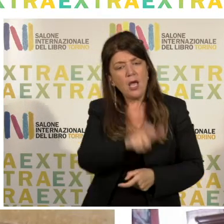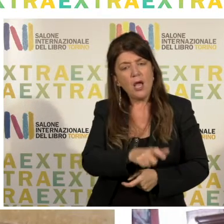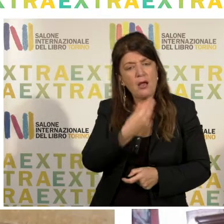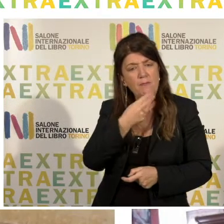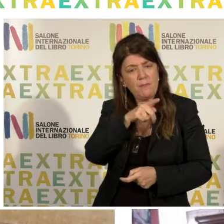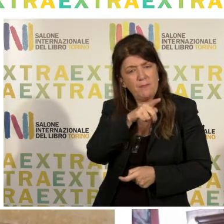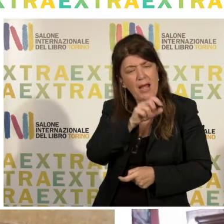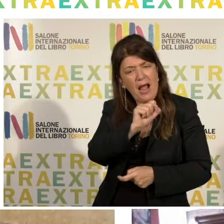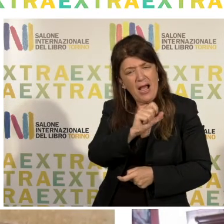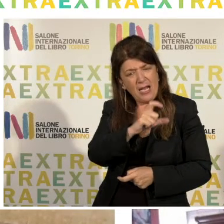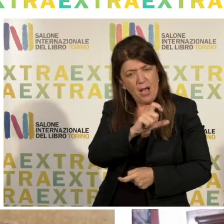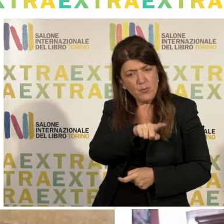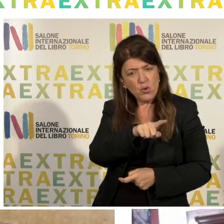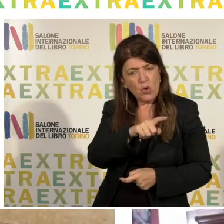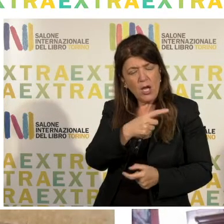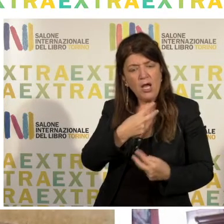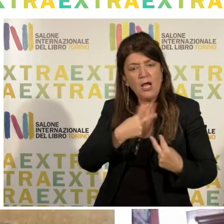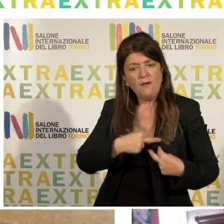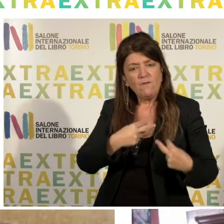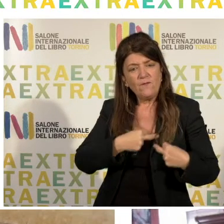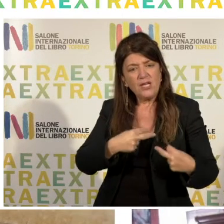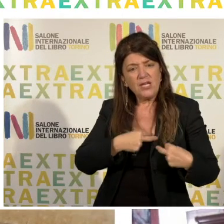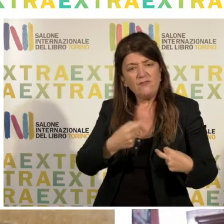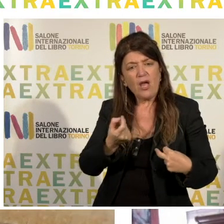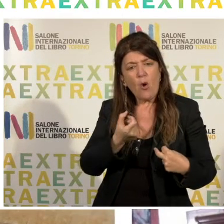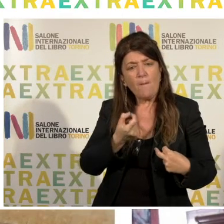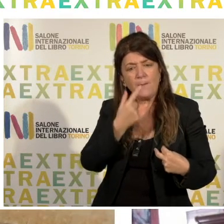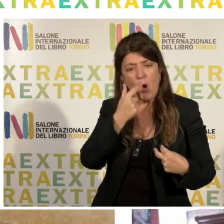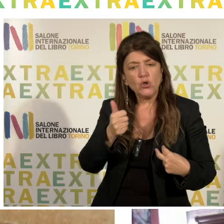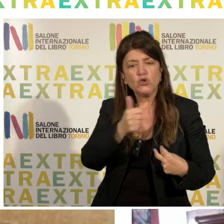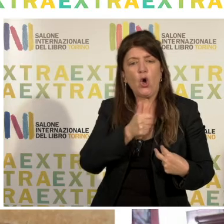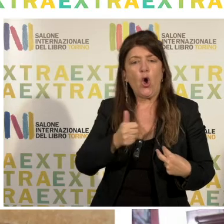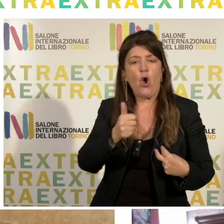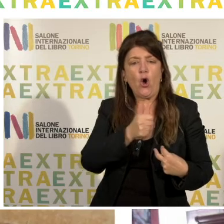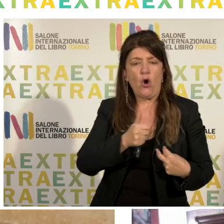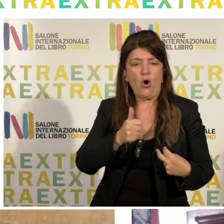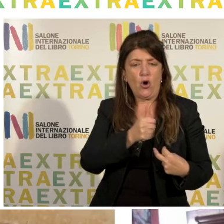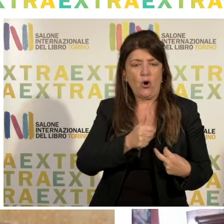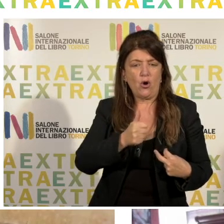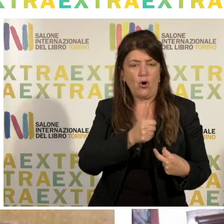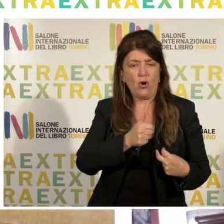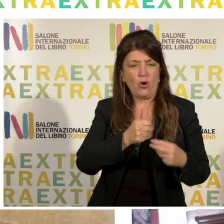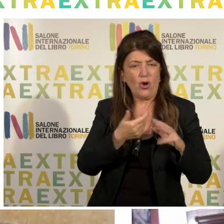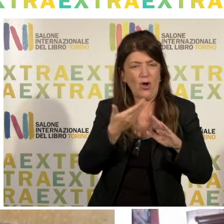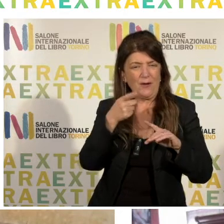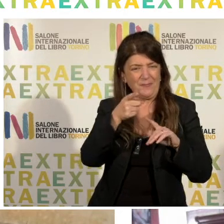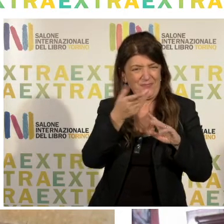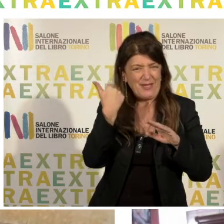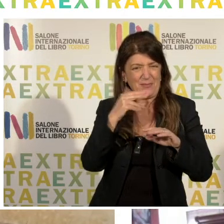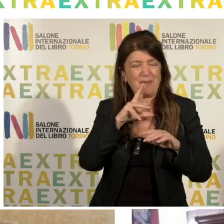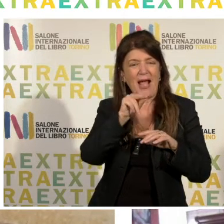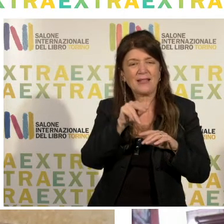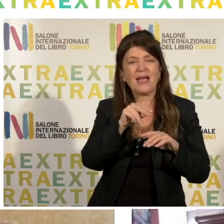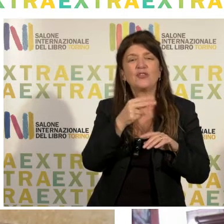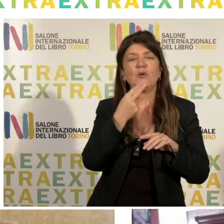l'ha messo in una condizione di solitudine, quella che lei prima richiamava in quella frase che le disse di